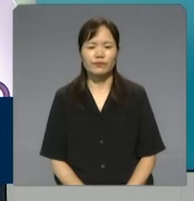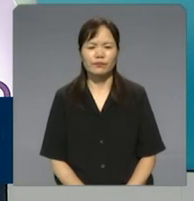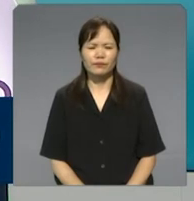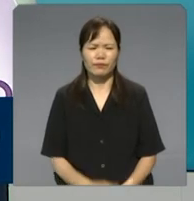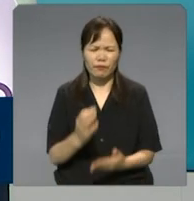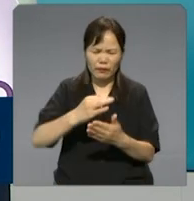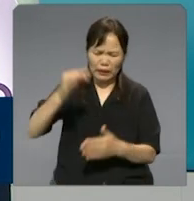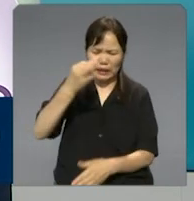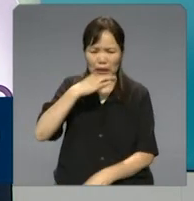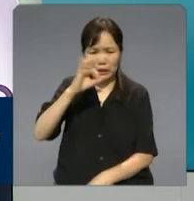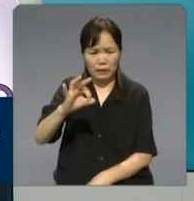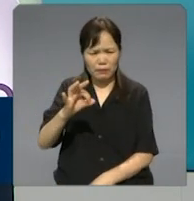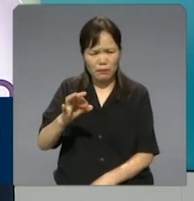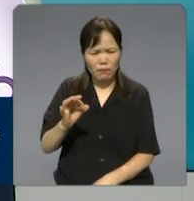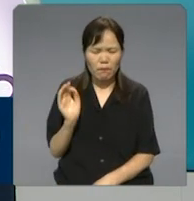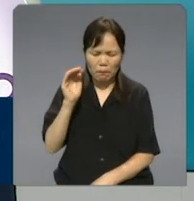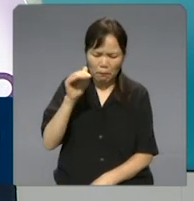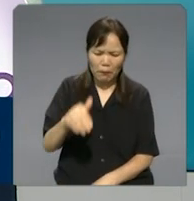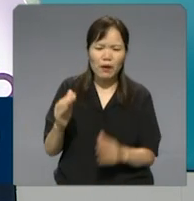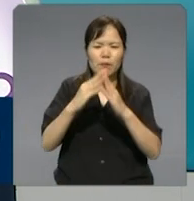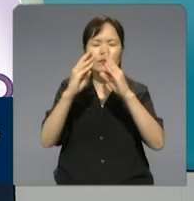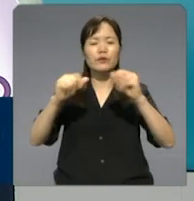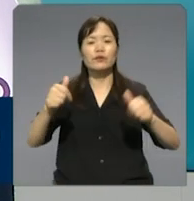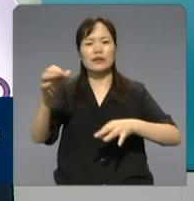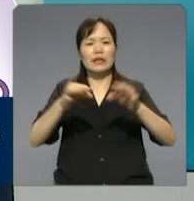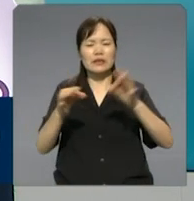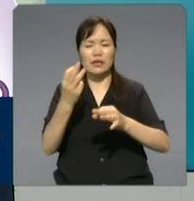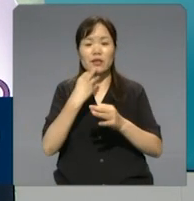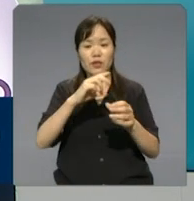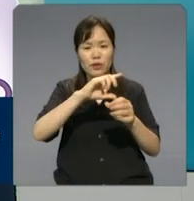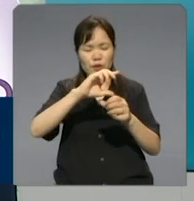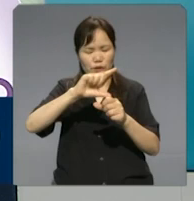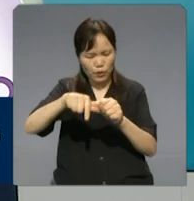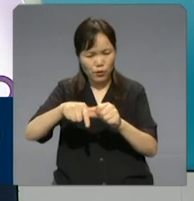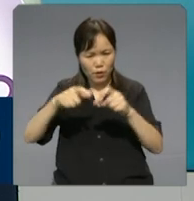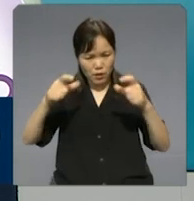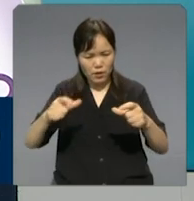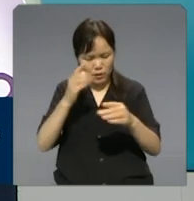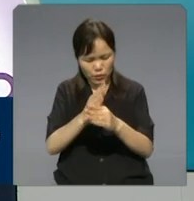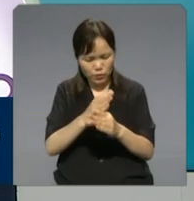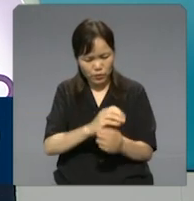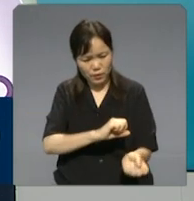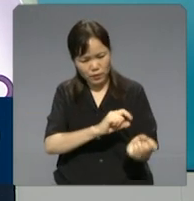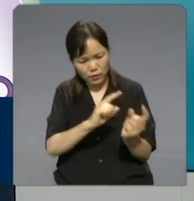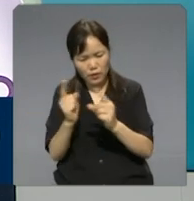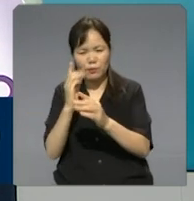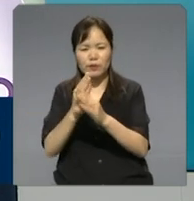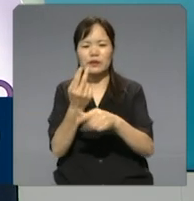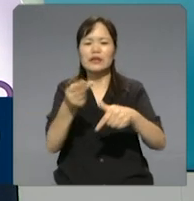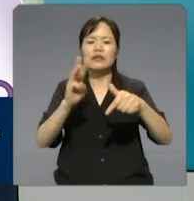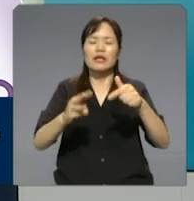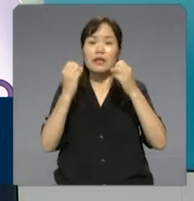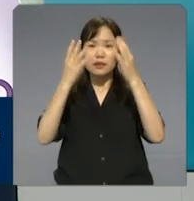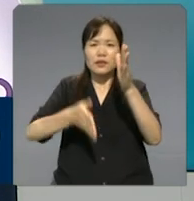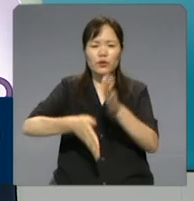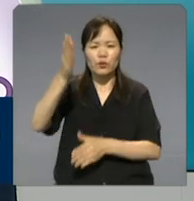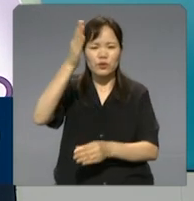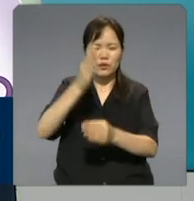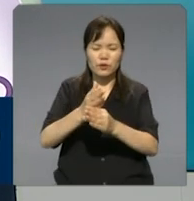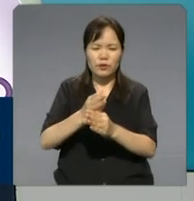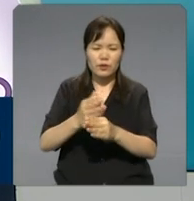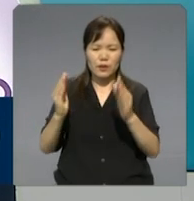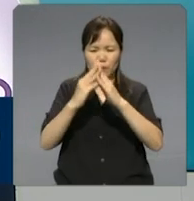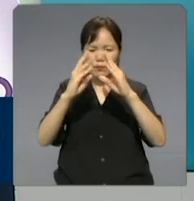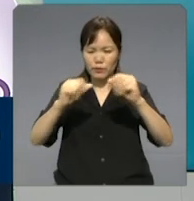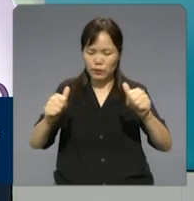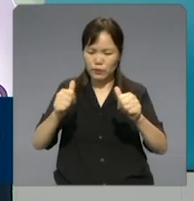고금리 등의 영향으로 침체기를 겪었던 부동산 시장이 수도권을 중심으로 회복세를 보이고 있습니다. 인천은 신도시 중심으로 부동산